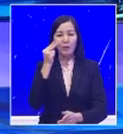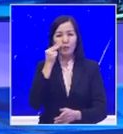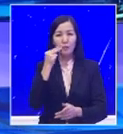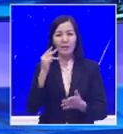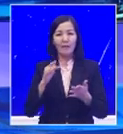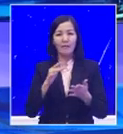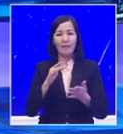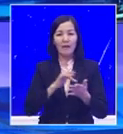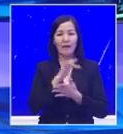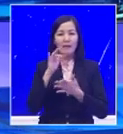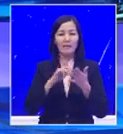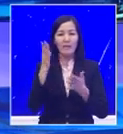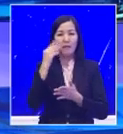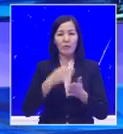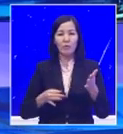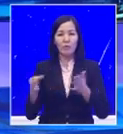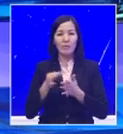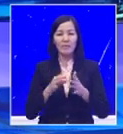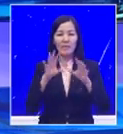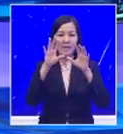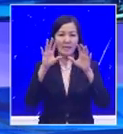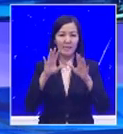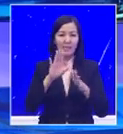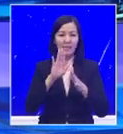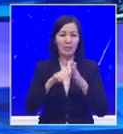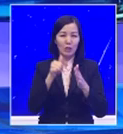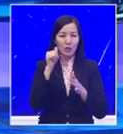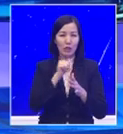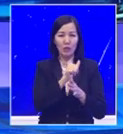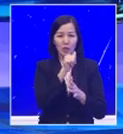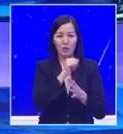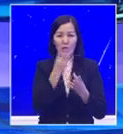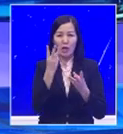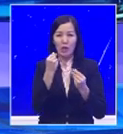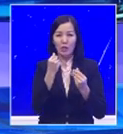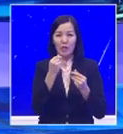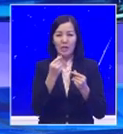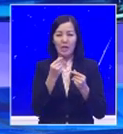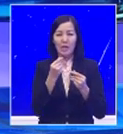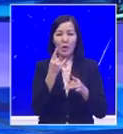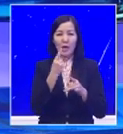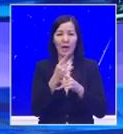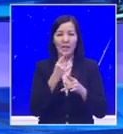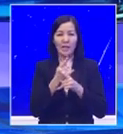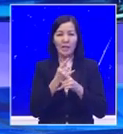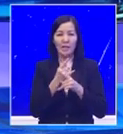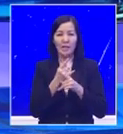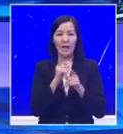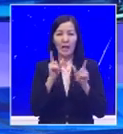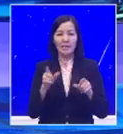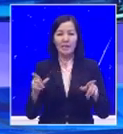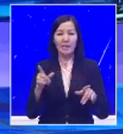Алматы Шымкент қаласы мен Алматы облысында заңсыз жасырын түрде ақшаны қолма-қол айналдырумен